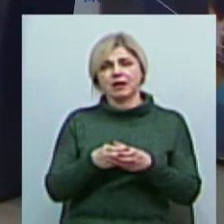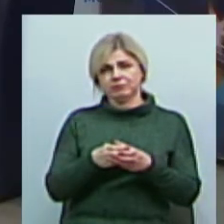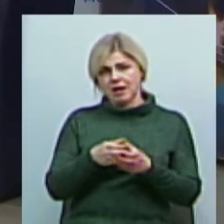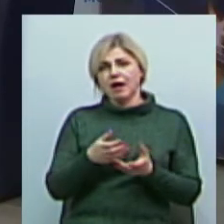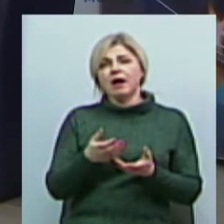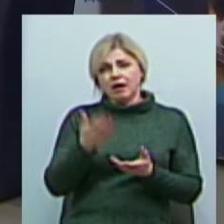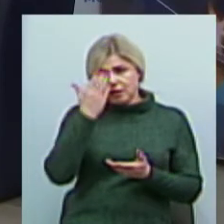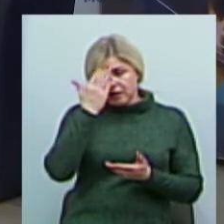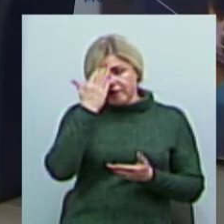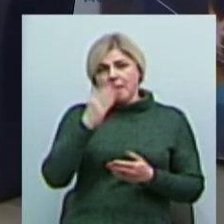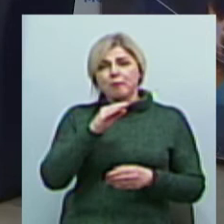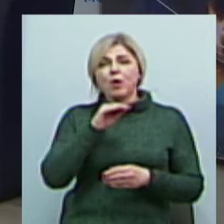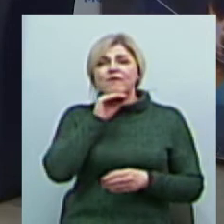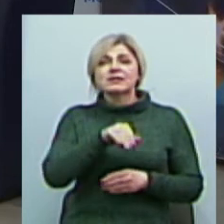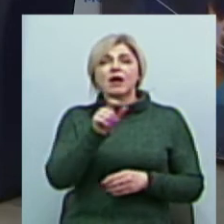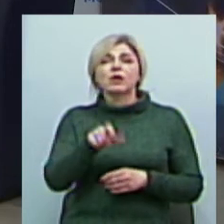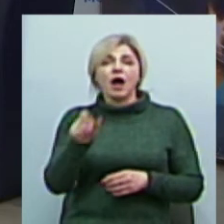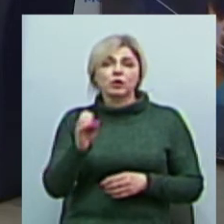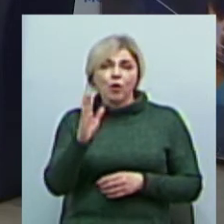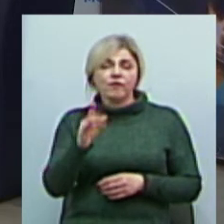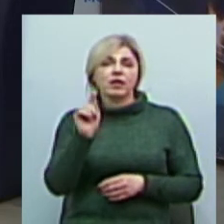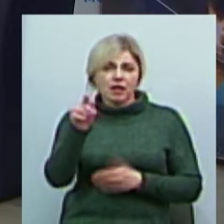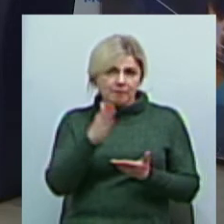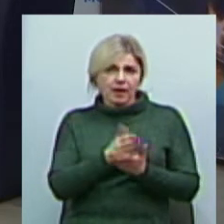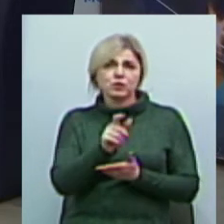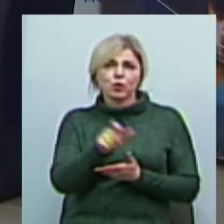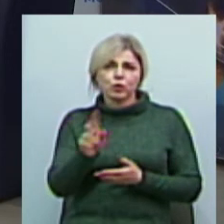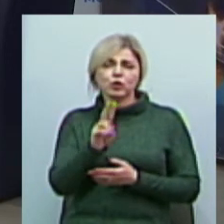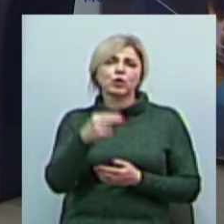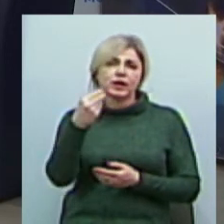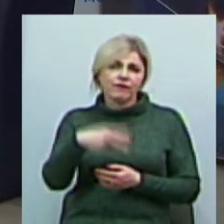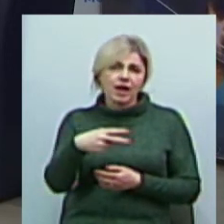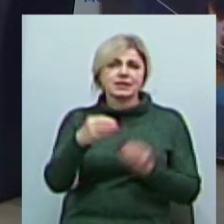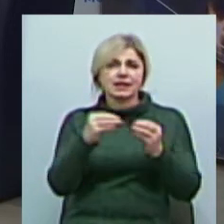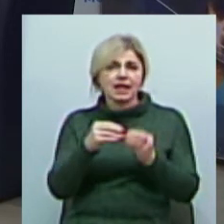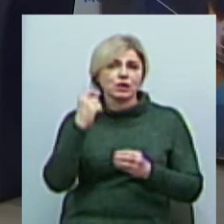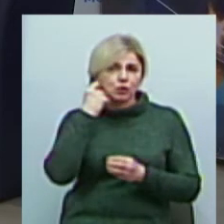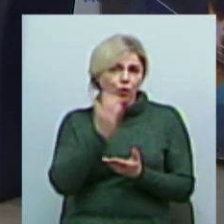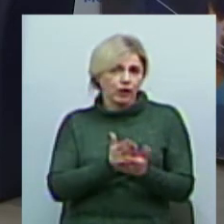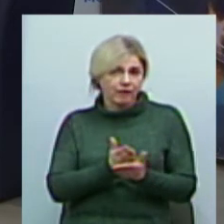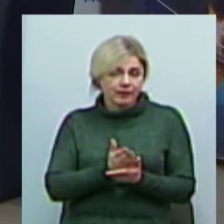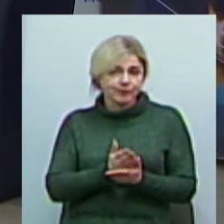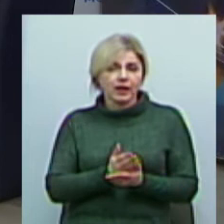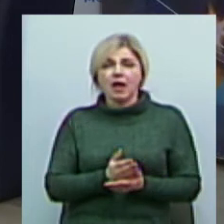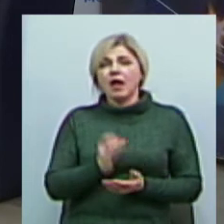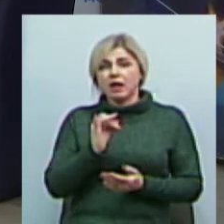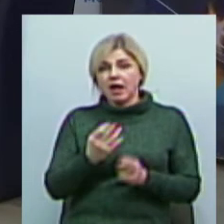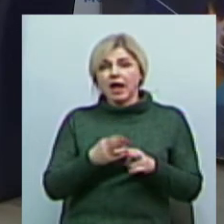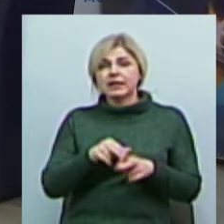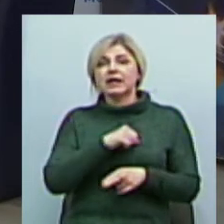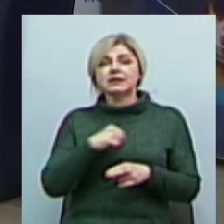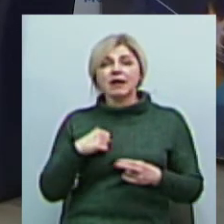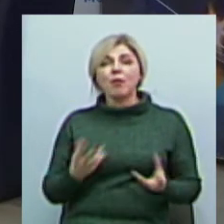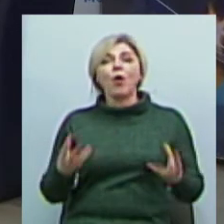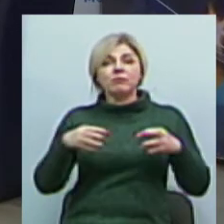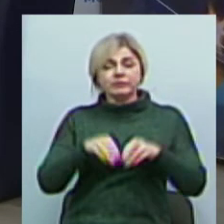багато організацій, котрі існують по 10, по 20 років. Невже саме об'єднання не вистачало для